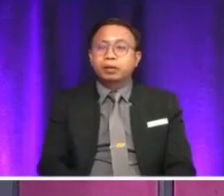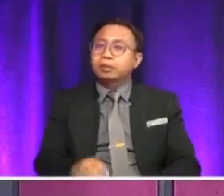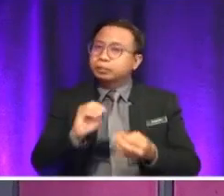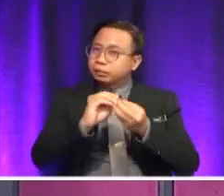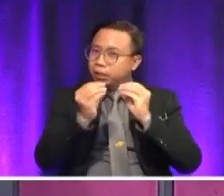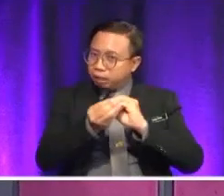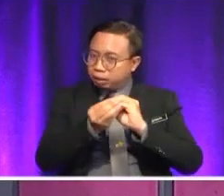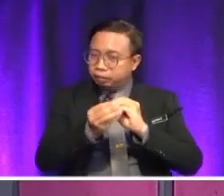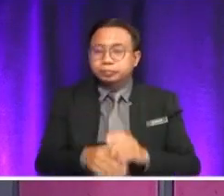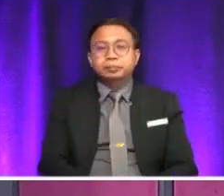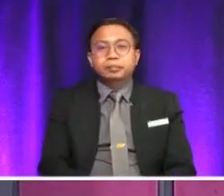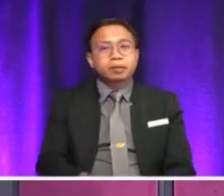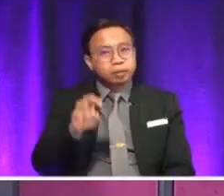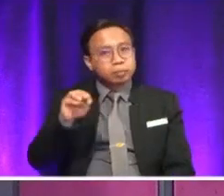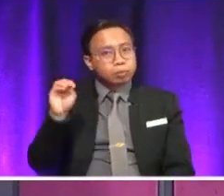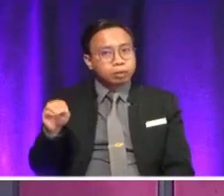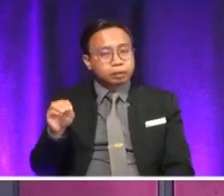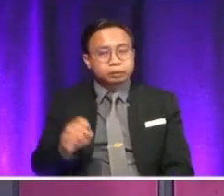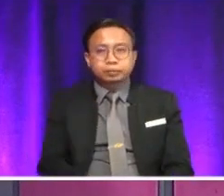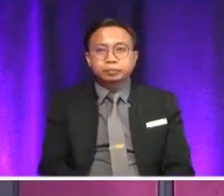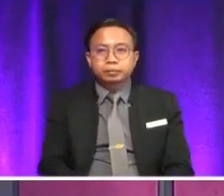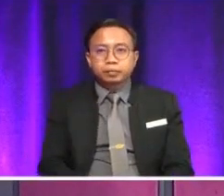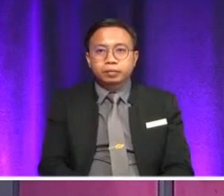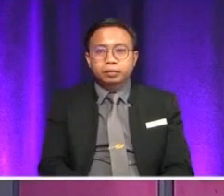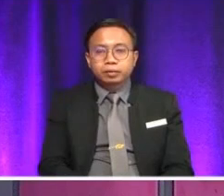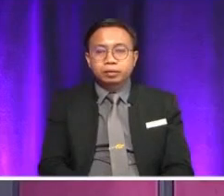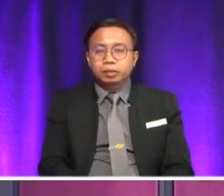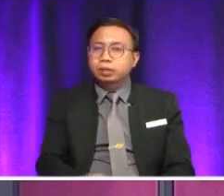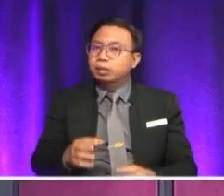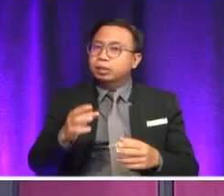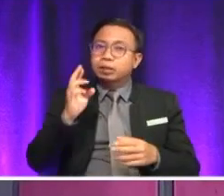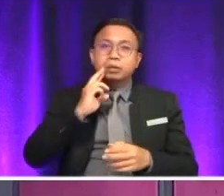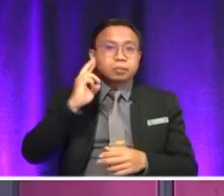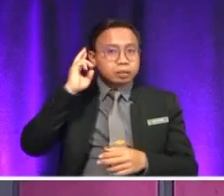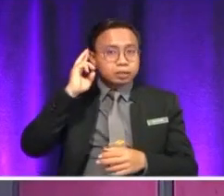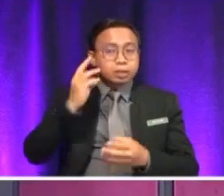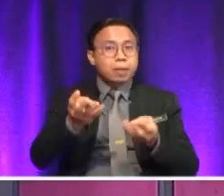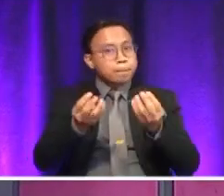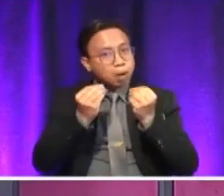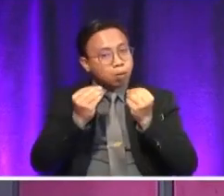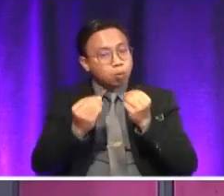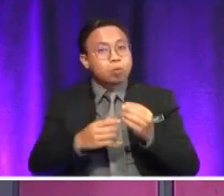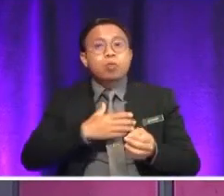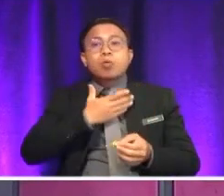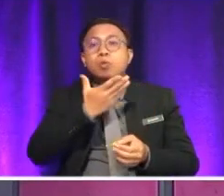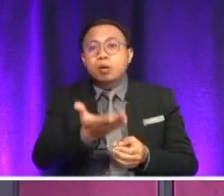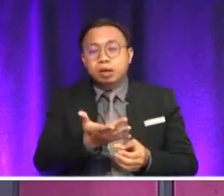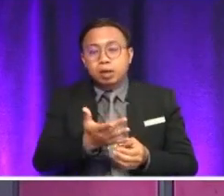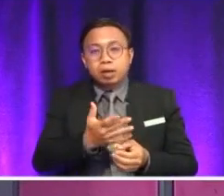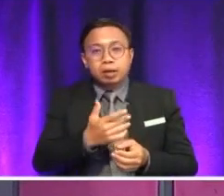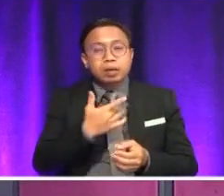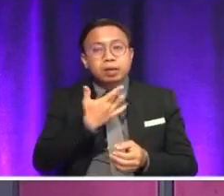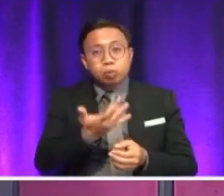Masalahnya sekarang kadang-kadang murid ataupun remaja, dia nak meluahkan perasaan kepada ibu